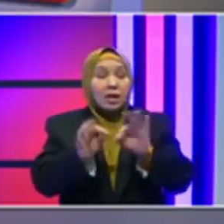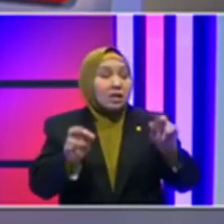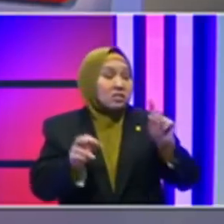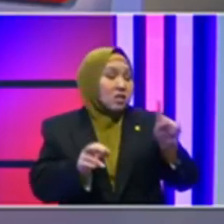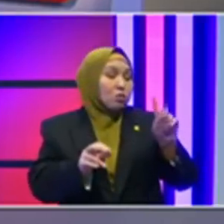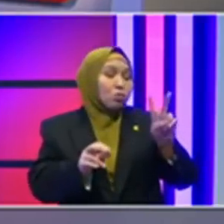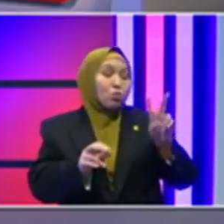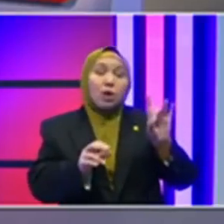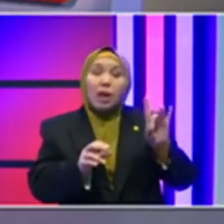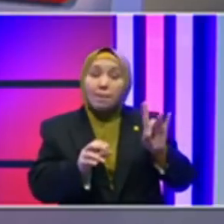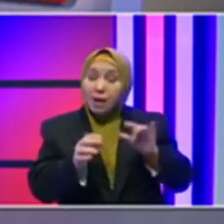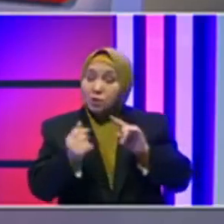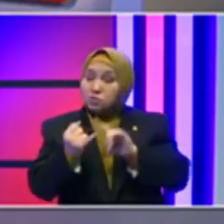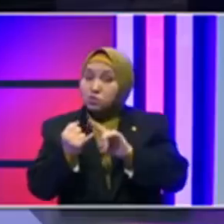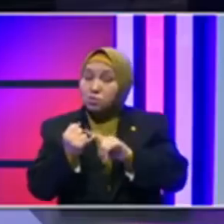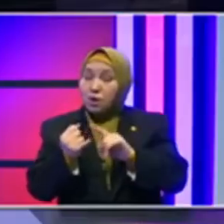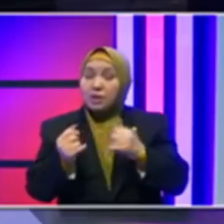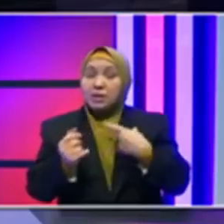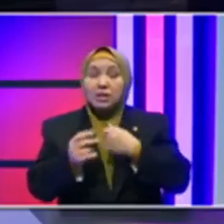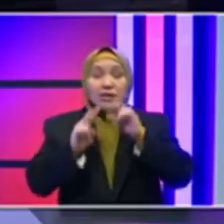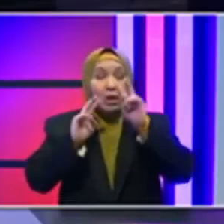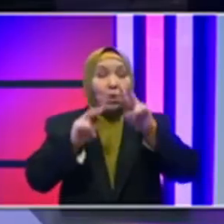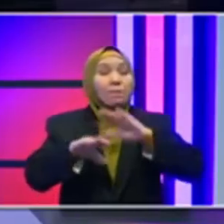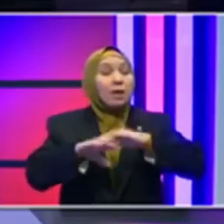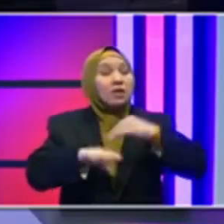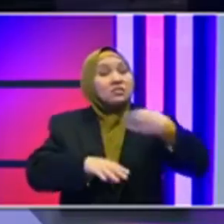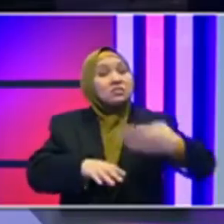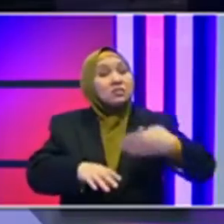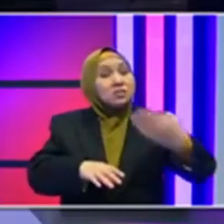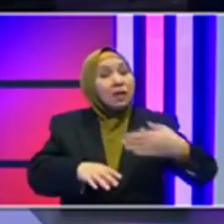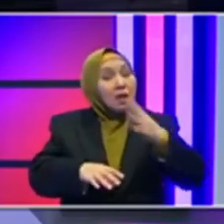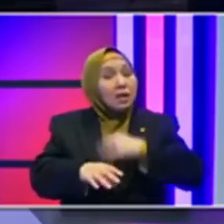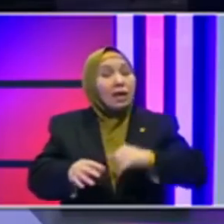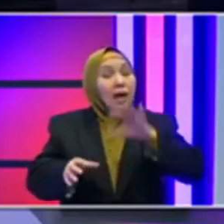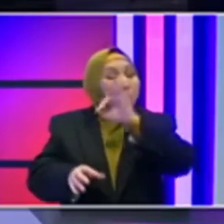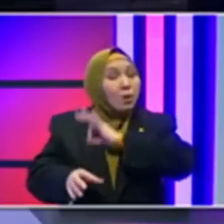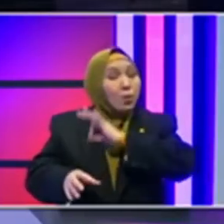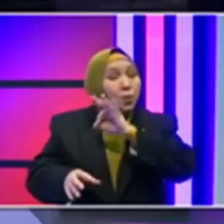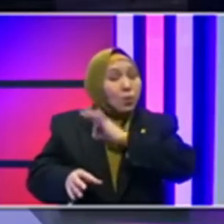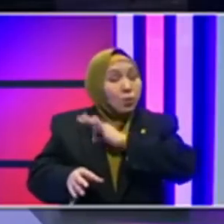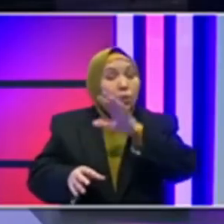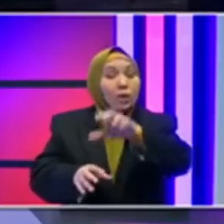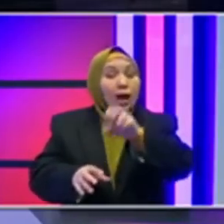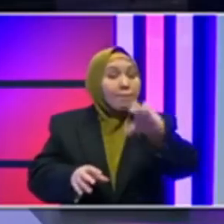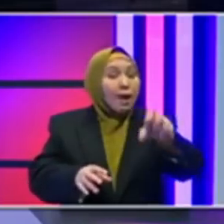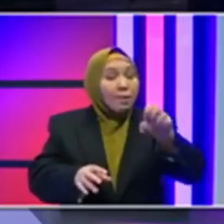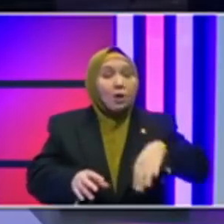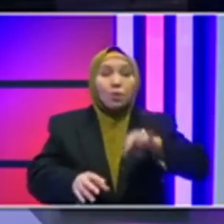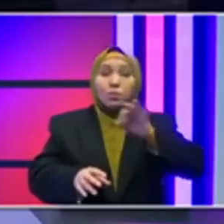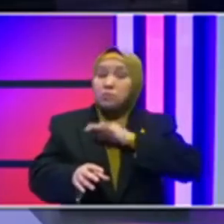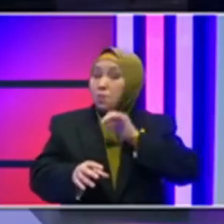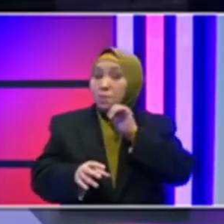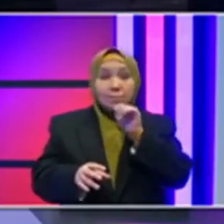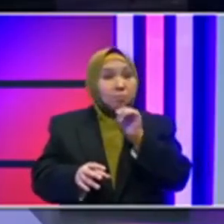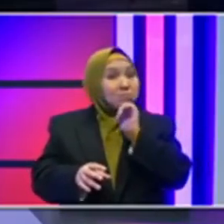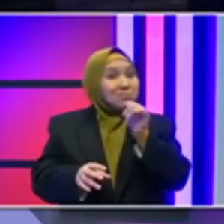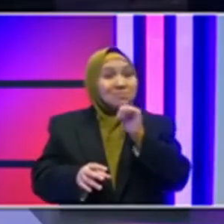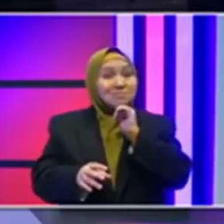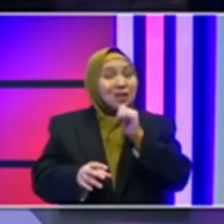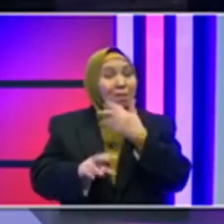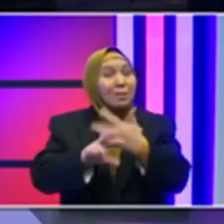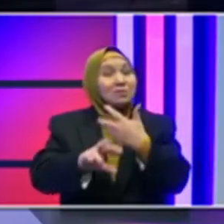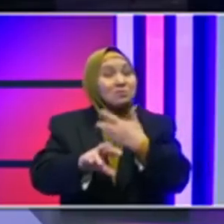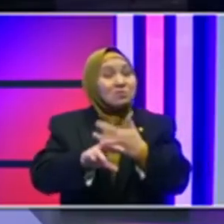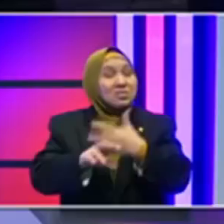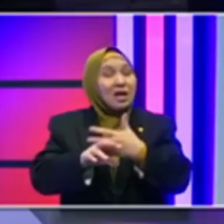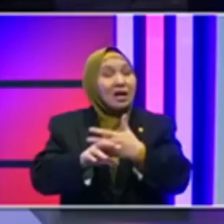mungkin melihat kepada sejarah dan mengambil manfaat yang mengambil manfaat bukannya mengutarakan lagi